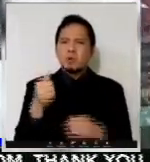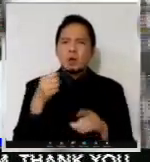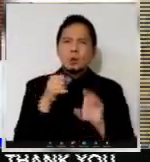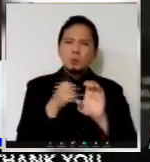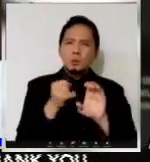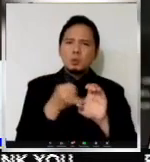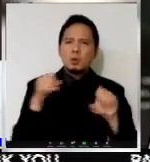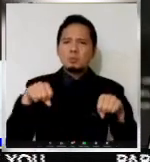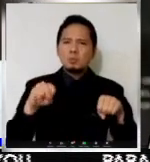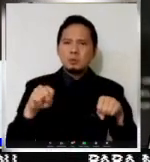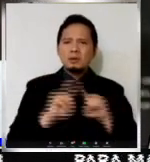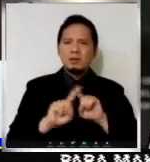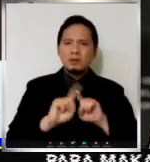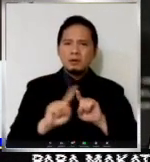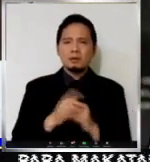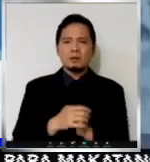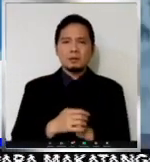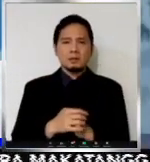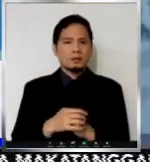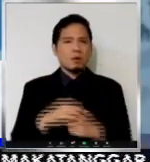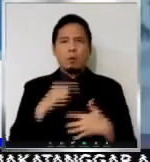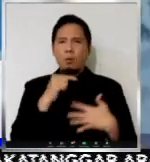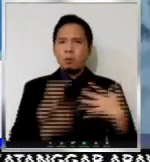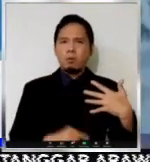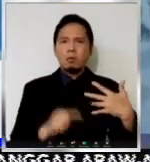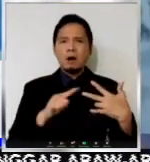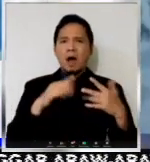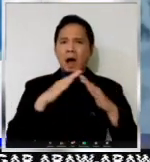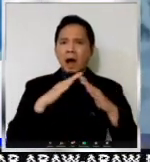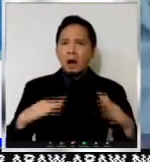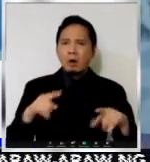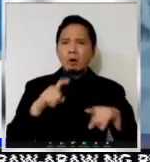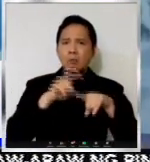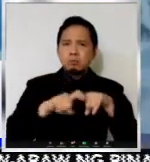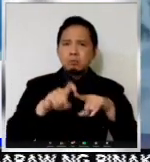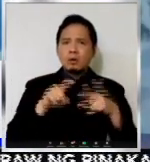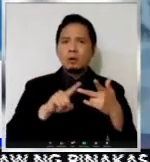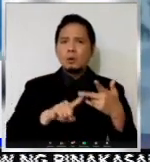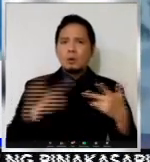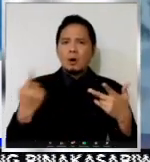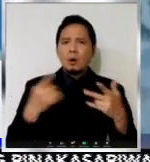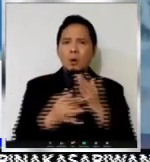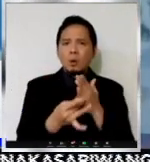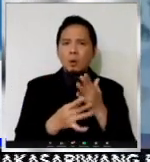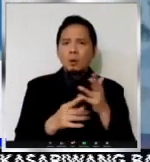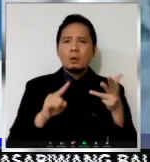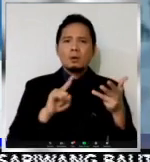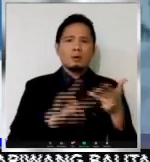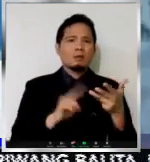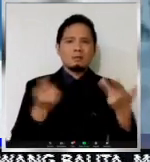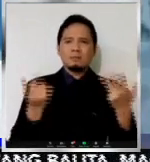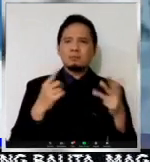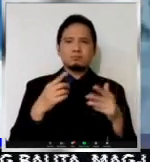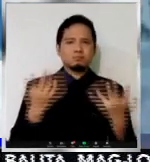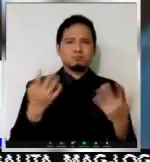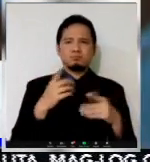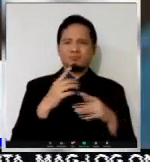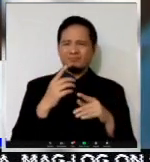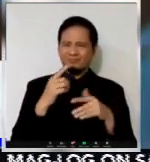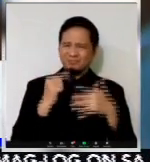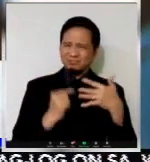sa housing, tubig, kuryente at langis. Ito ay dahil sa mas mabagal na pagbaba ng presyo ng